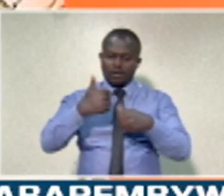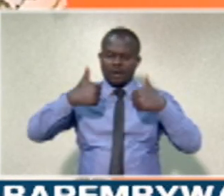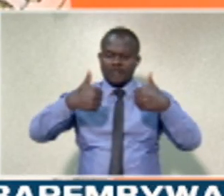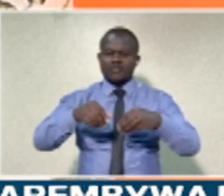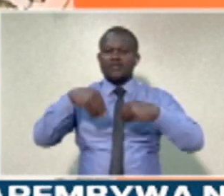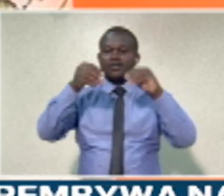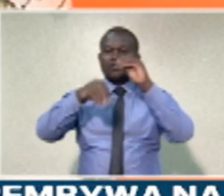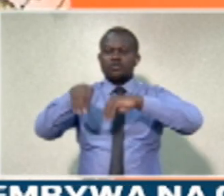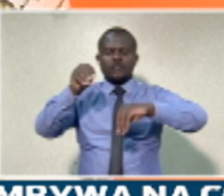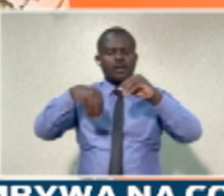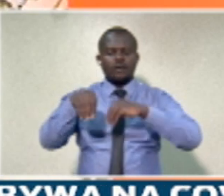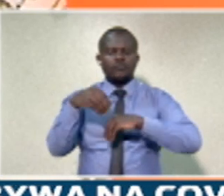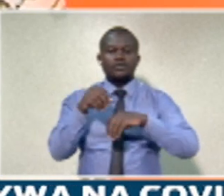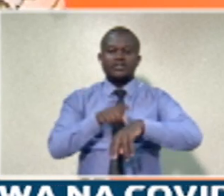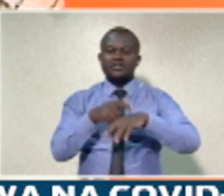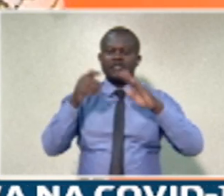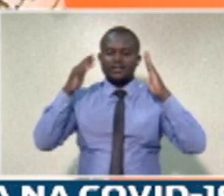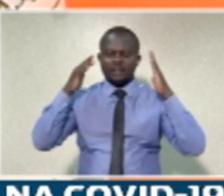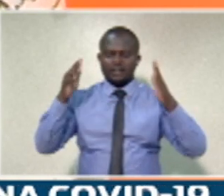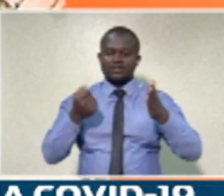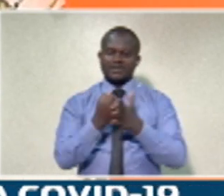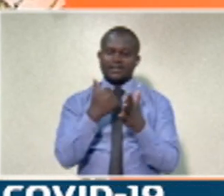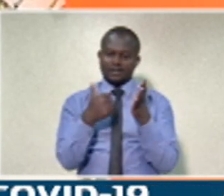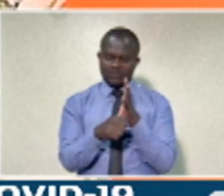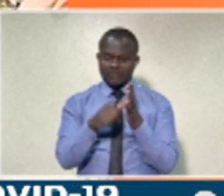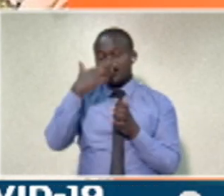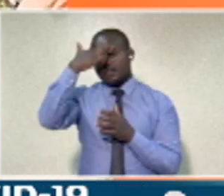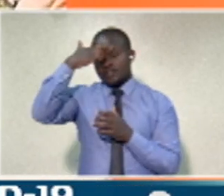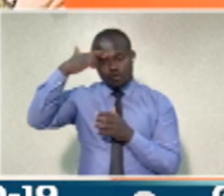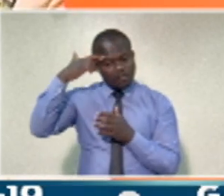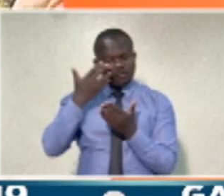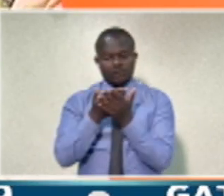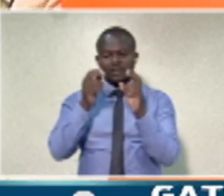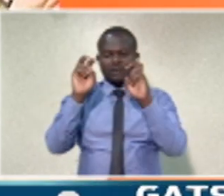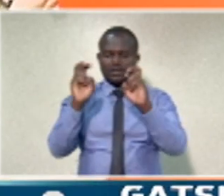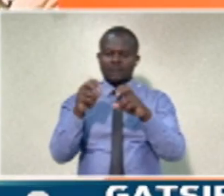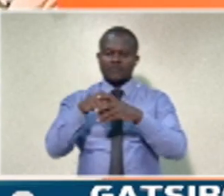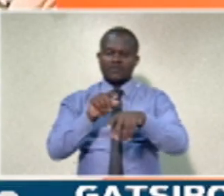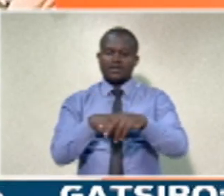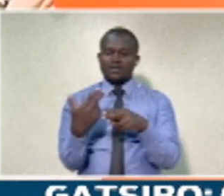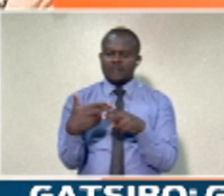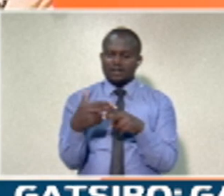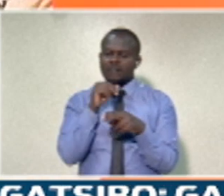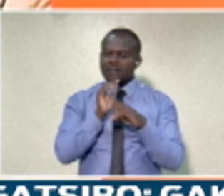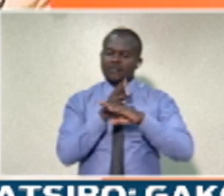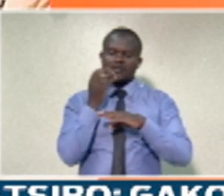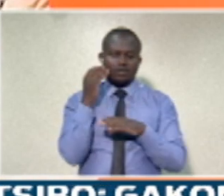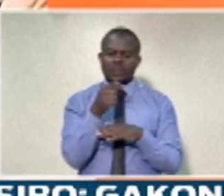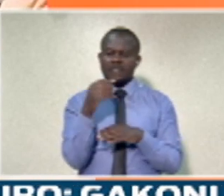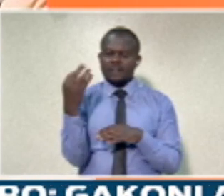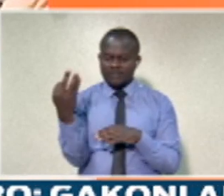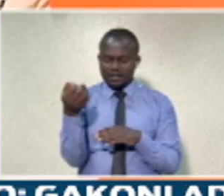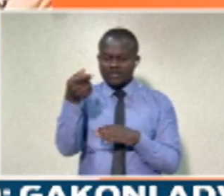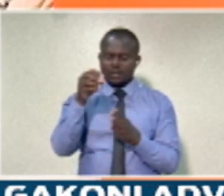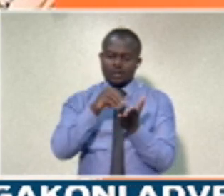atanga umusaruro igihe kinini bitera ibibazo. Niyo mpamvu twasabye ko mu gihe gito kitarenza amezi atatu izo